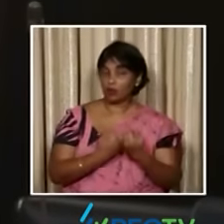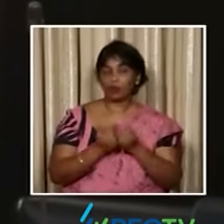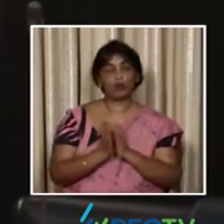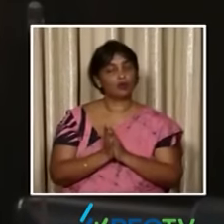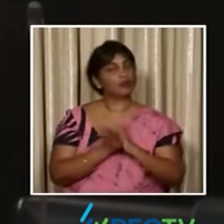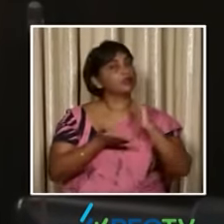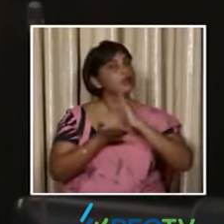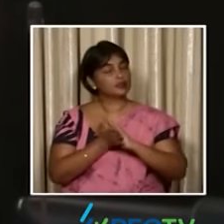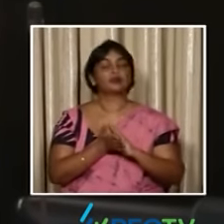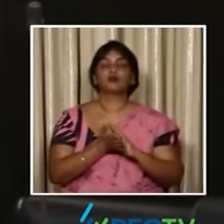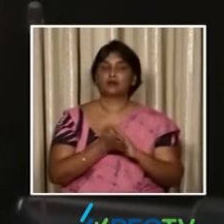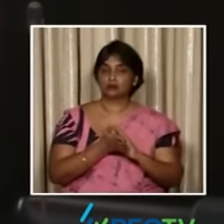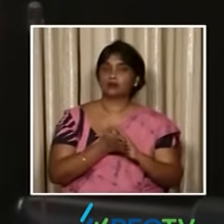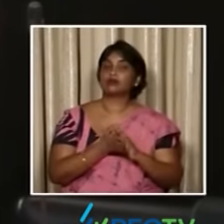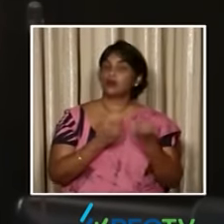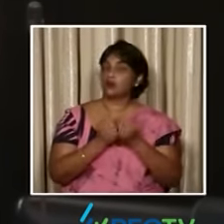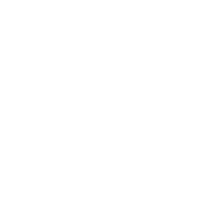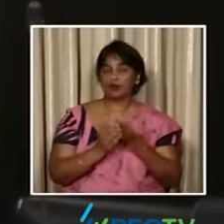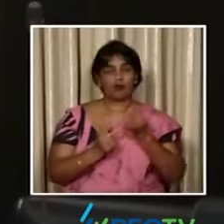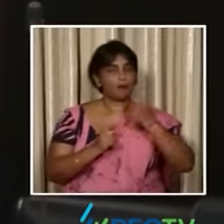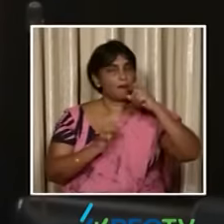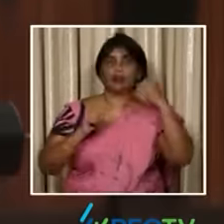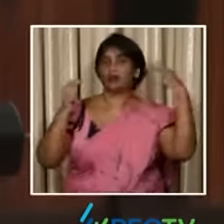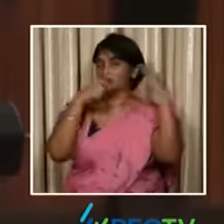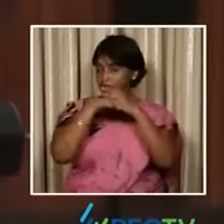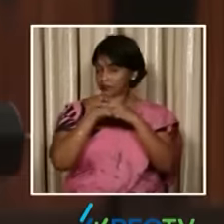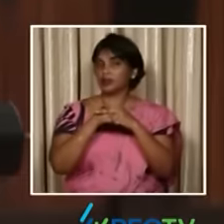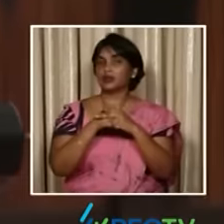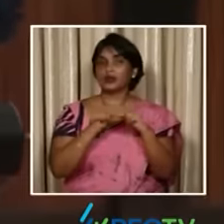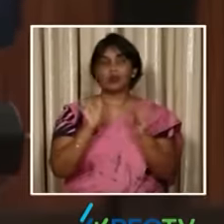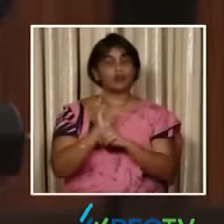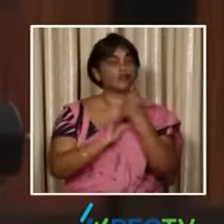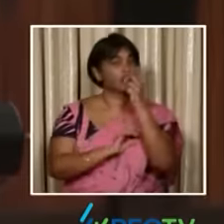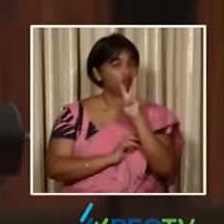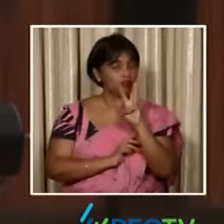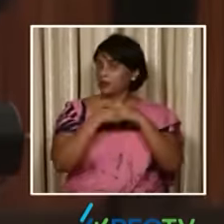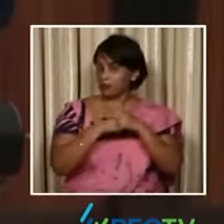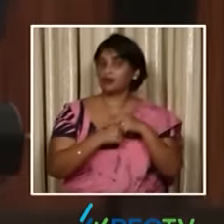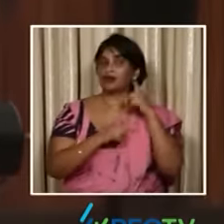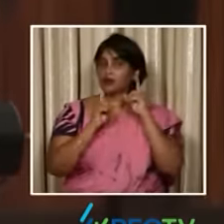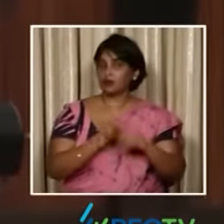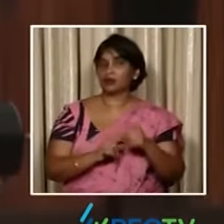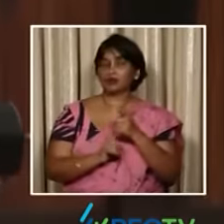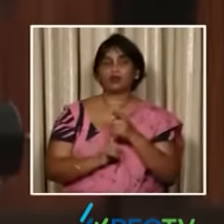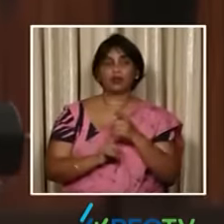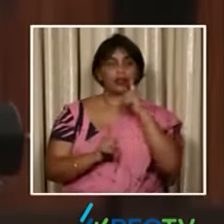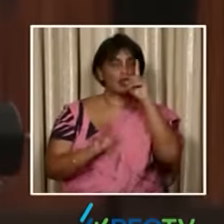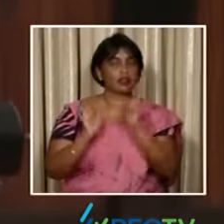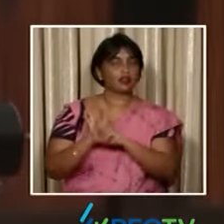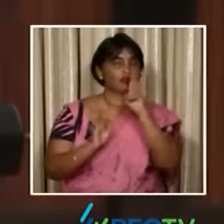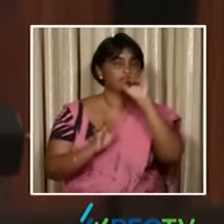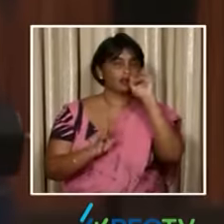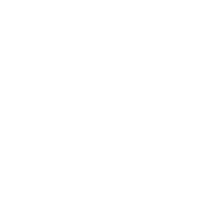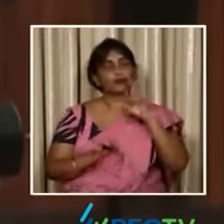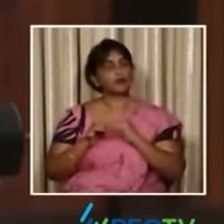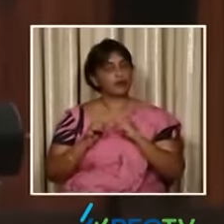කරන සේවය සහ තමන්ට දරා ගන්න පුළුවන් විදුලි බිල. ලක්ෂ 13ක් කනෙක්ෂන් විසන්ධි කරලා තියෙනවා. කවුන්ට්ස් 126000ක්